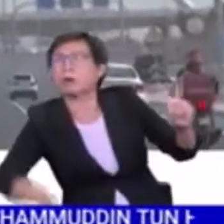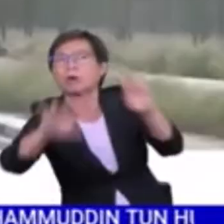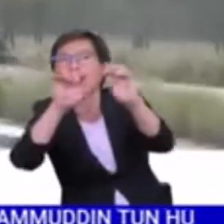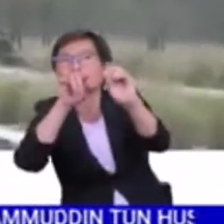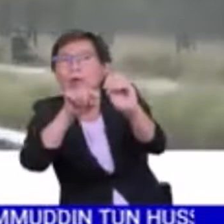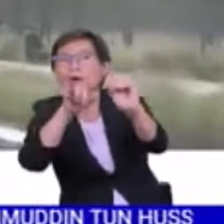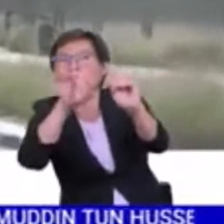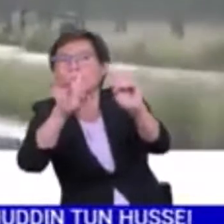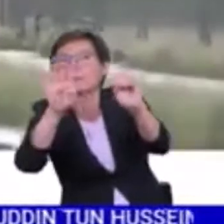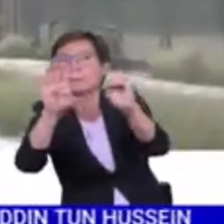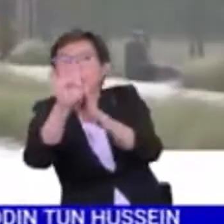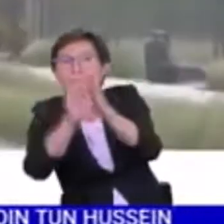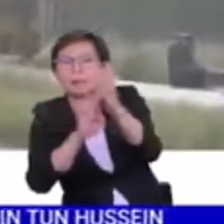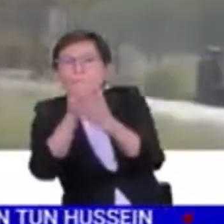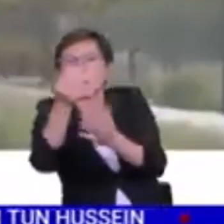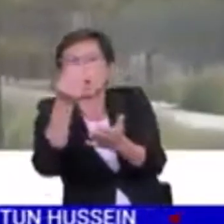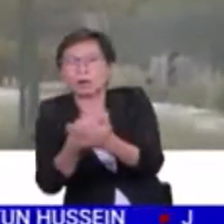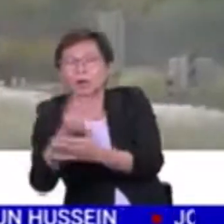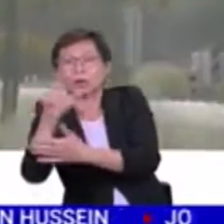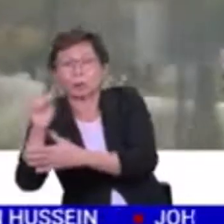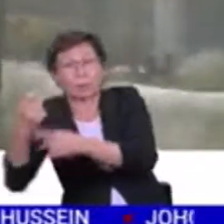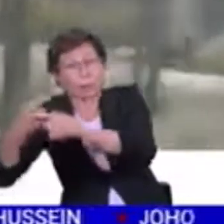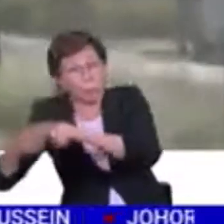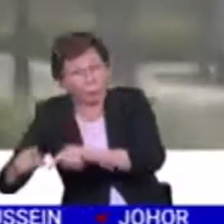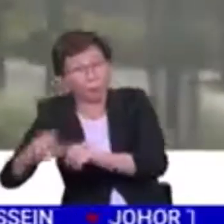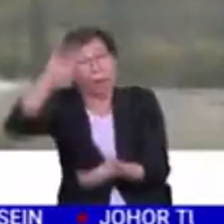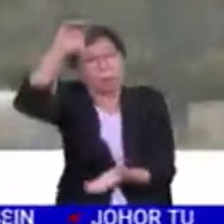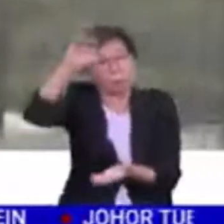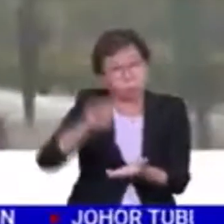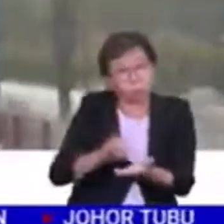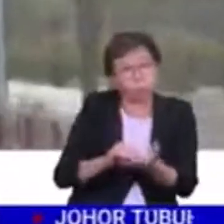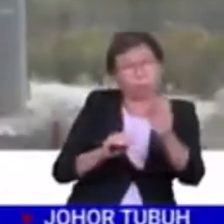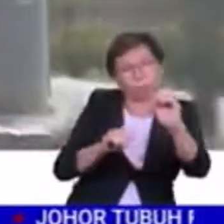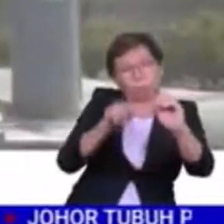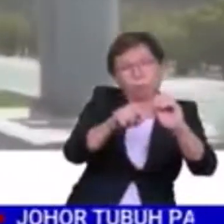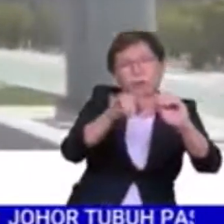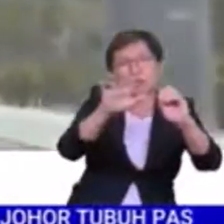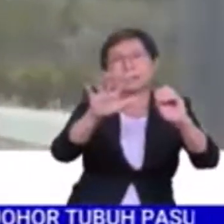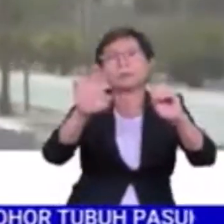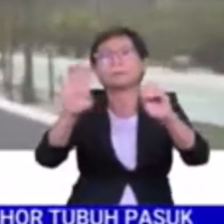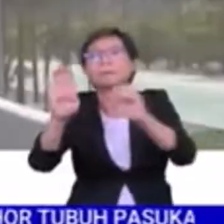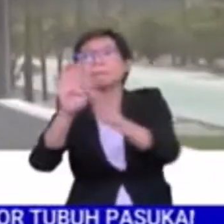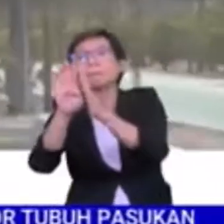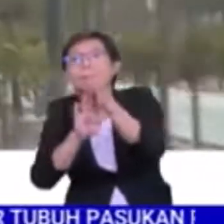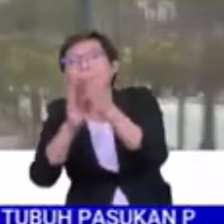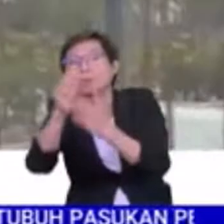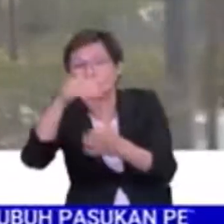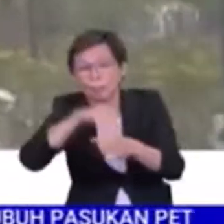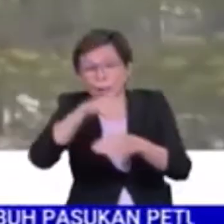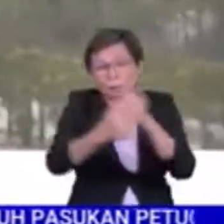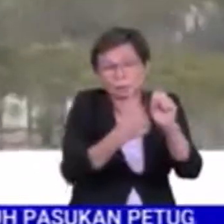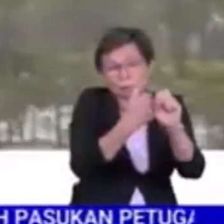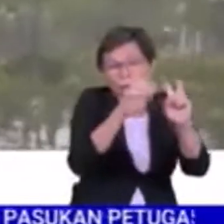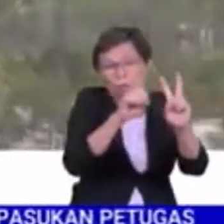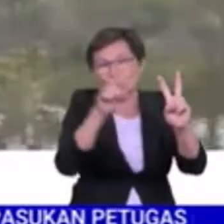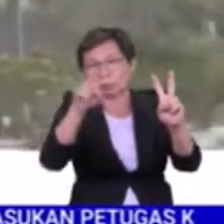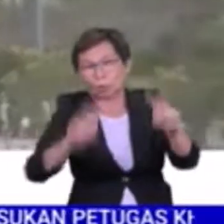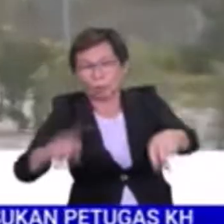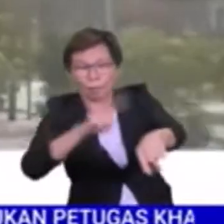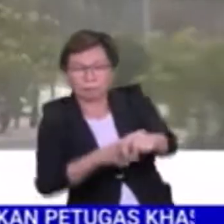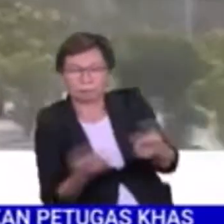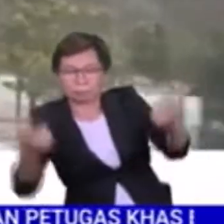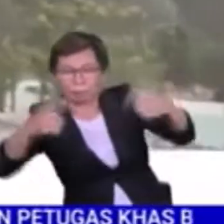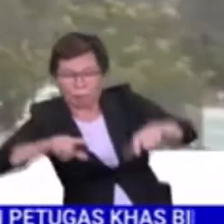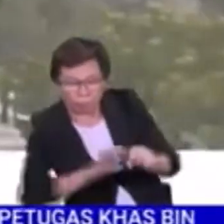0.8 bilion dolar Amerika, bagaimanapun berkurangan kepada 0.5 bilion dolar pada 2020 ketika